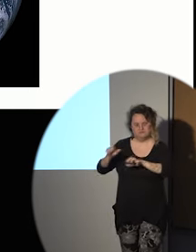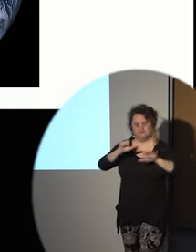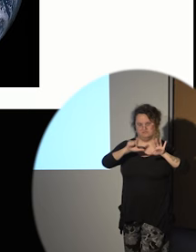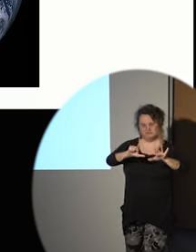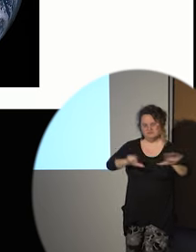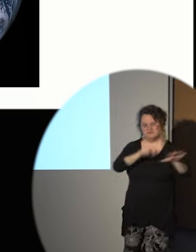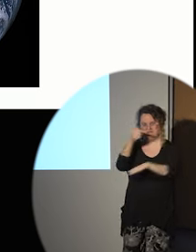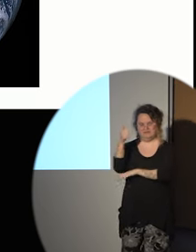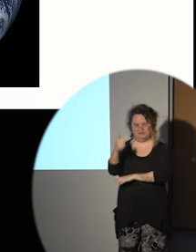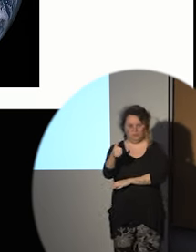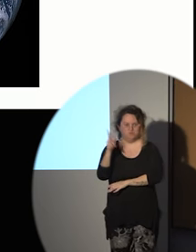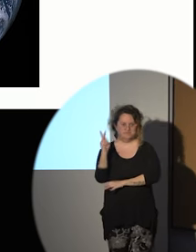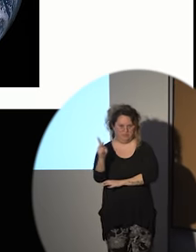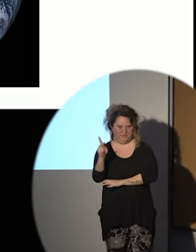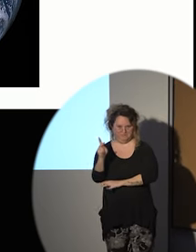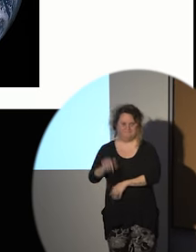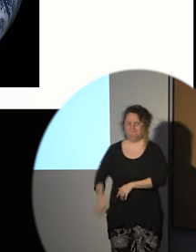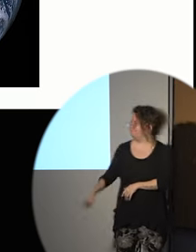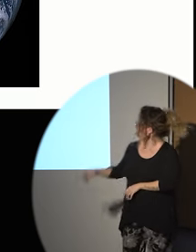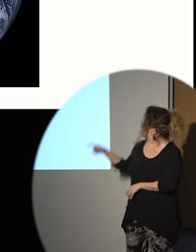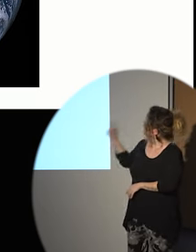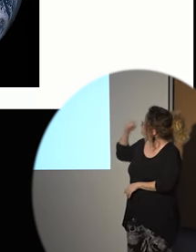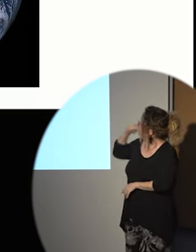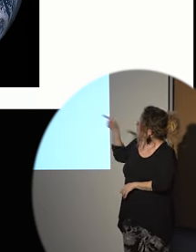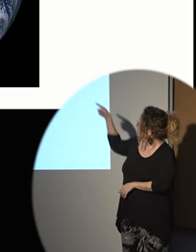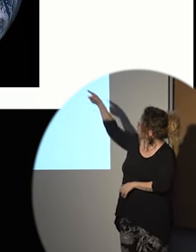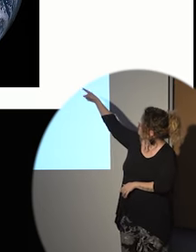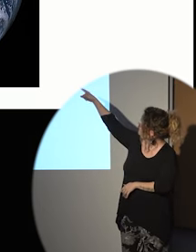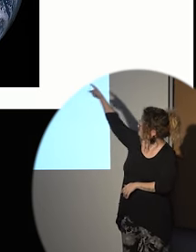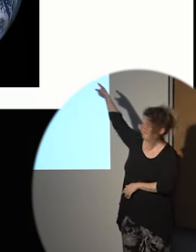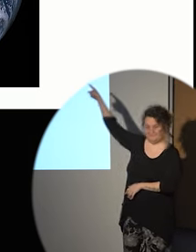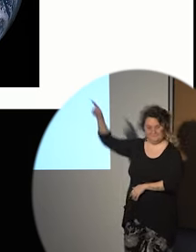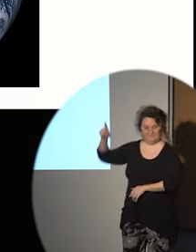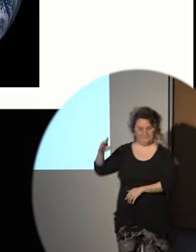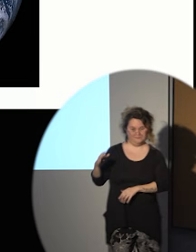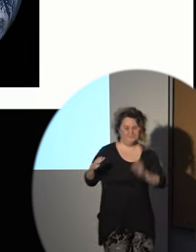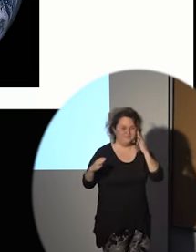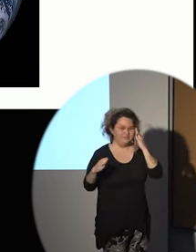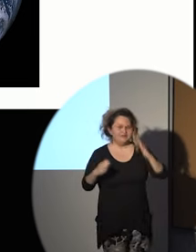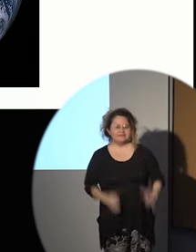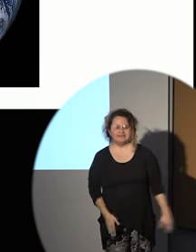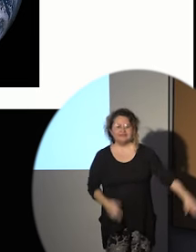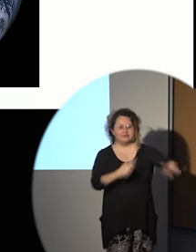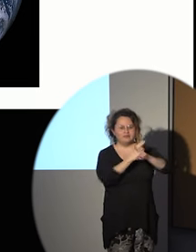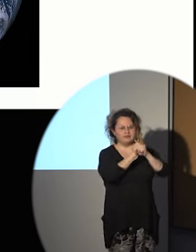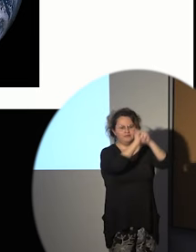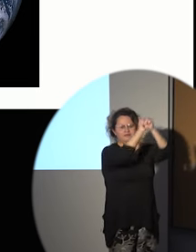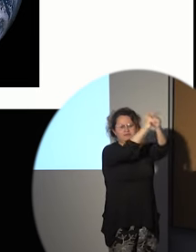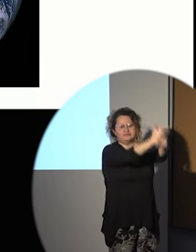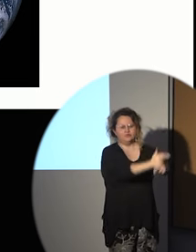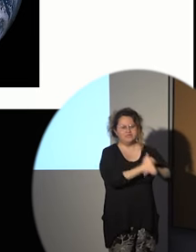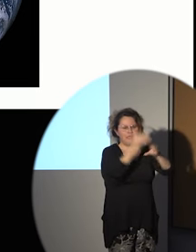que vous voyez ici, c'est une vue d'un lever de soleil vu de la station spatiale.